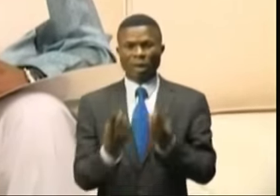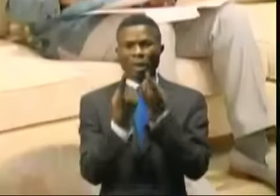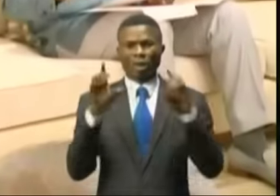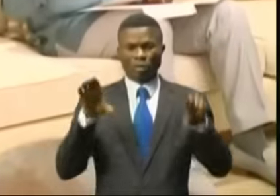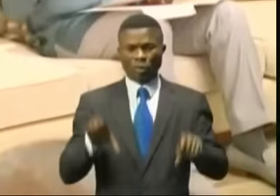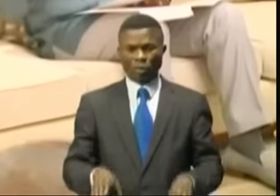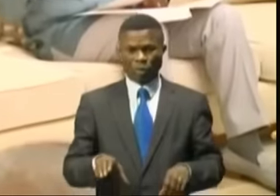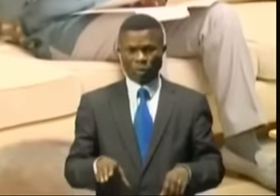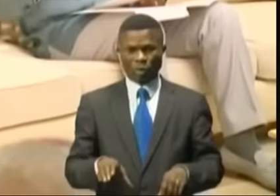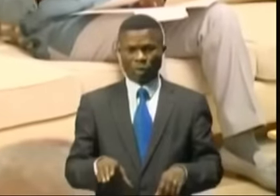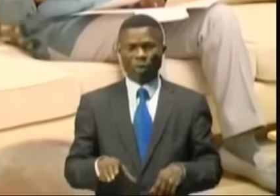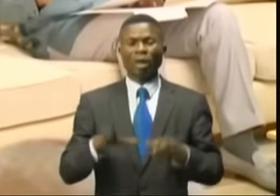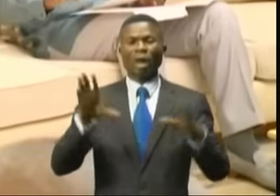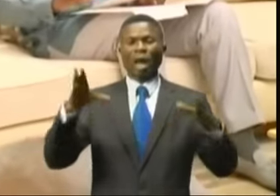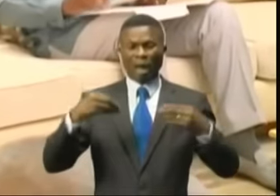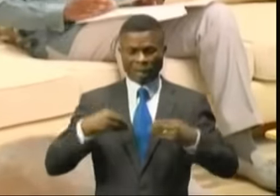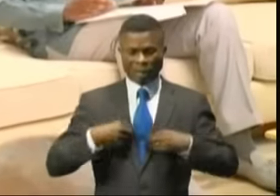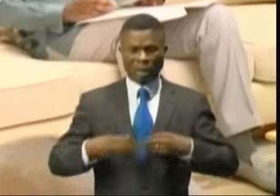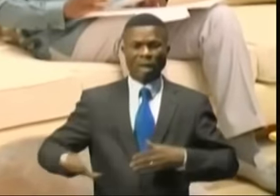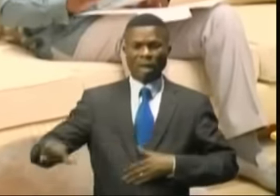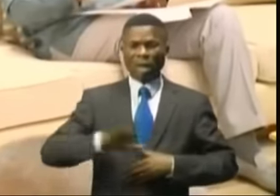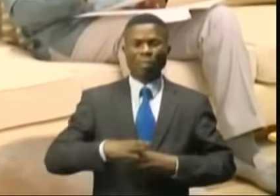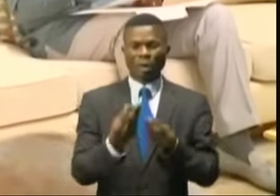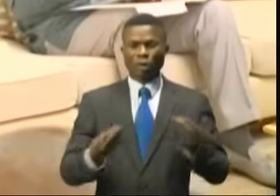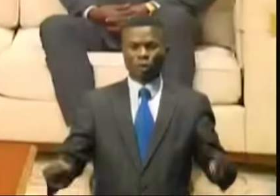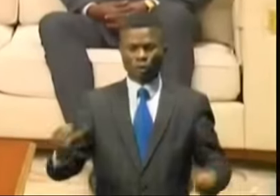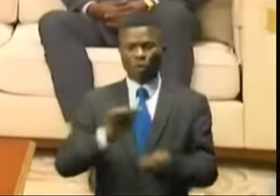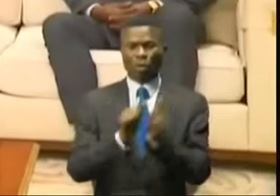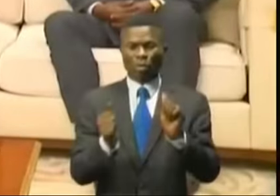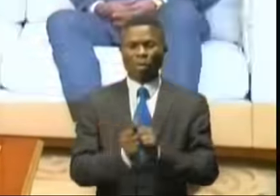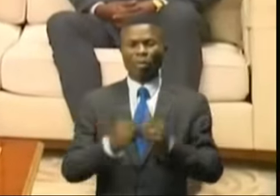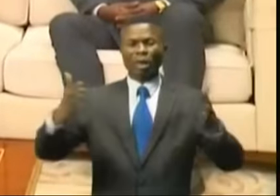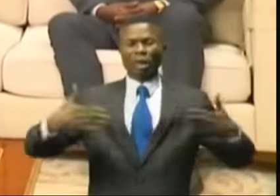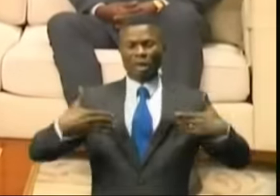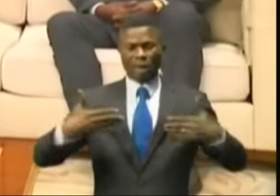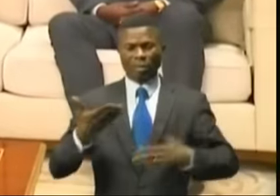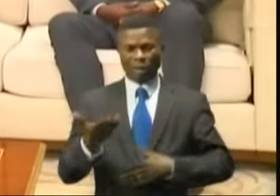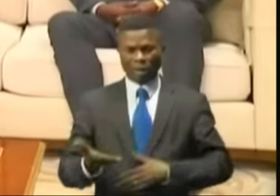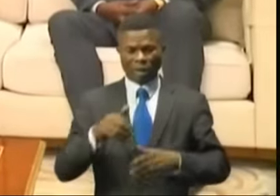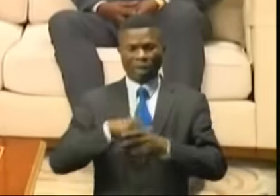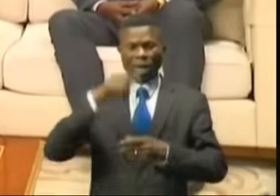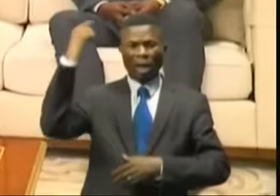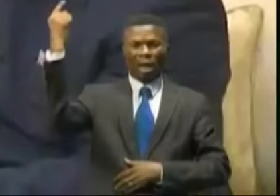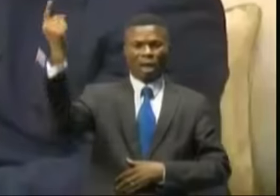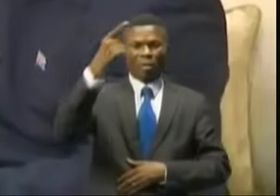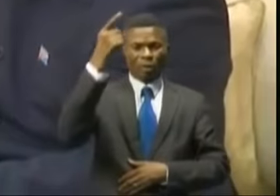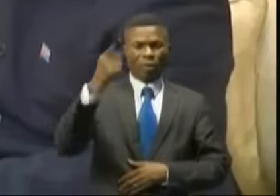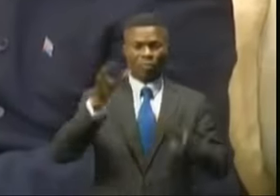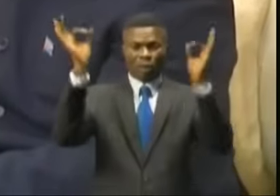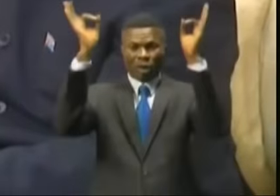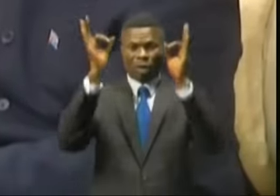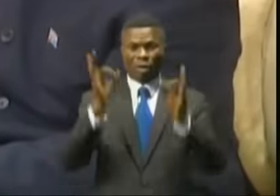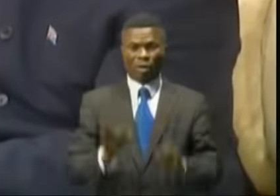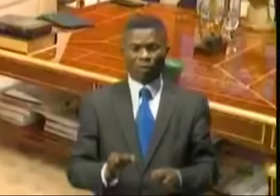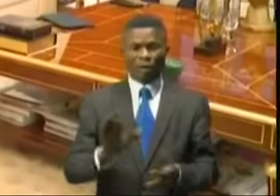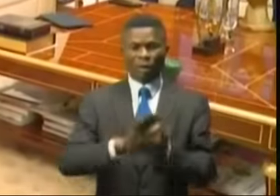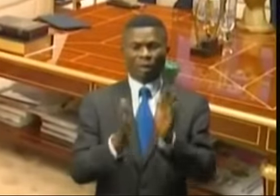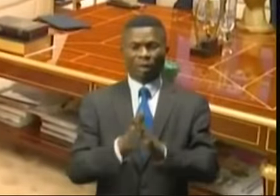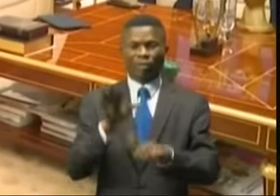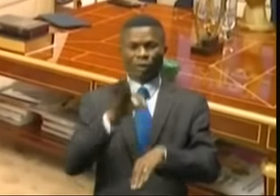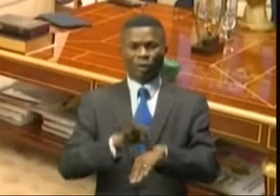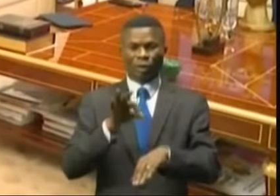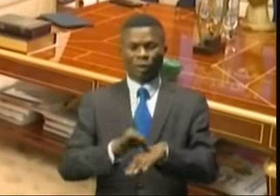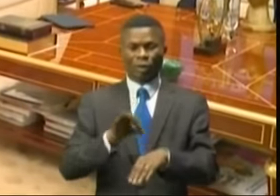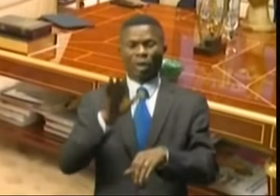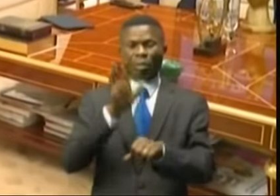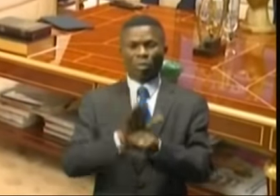Congo, reconnue comme le pays solution aux problèmes climatiques. Ce forum sera une occasion de plus